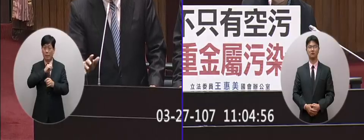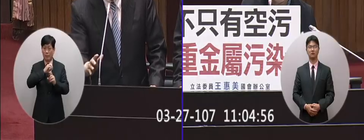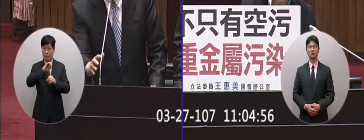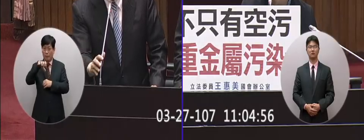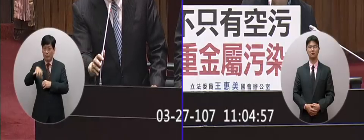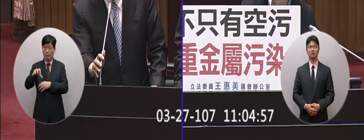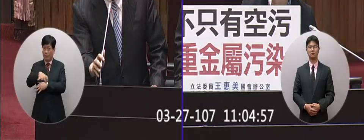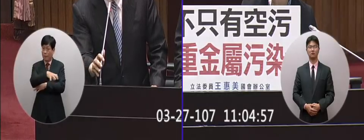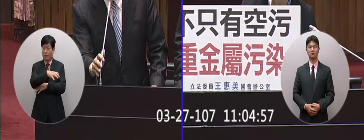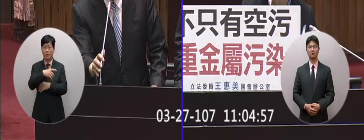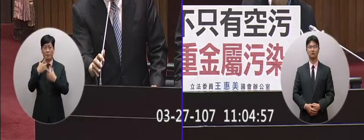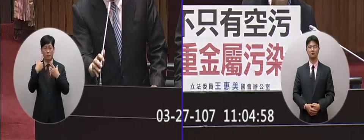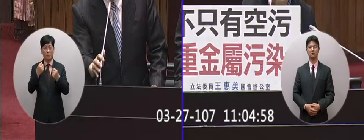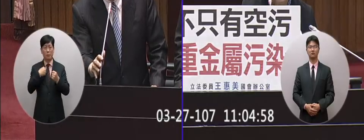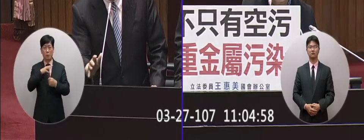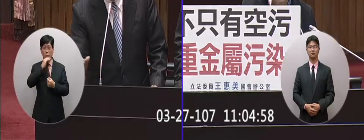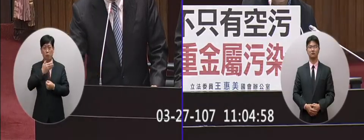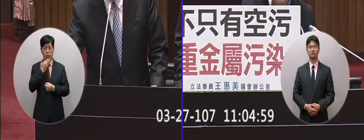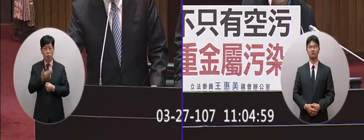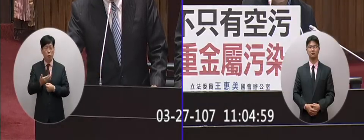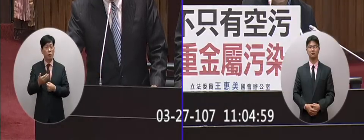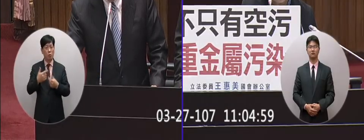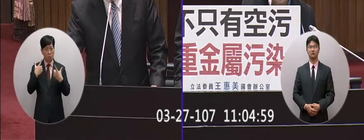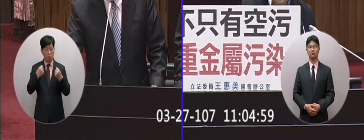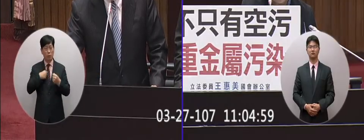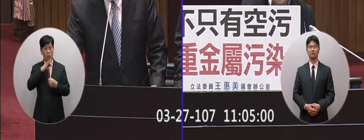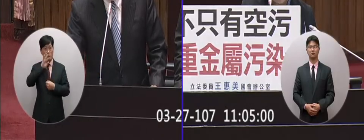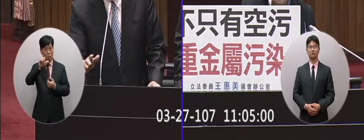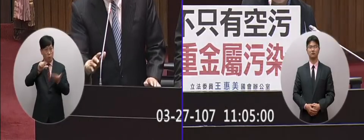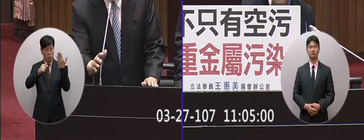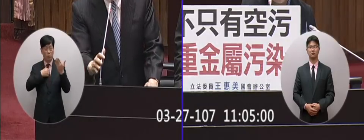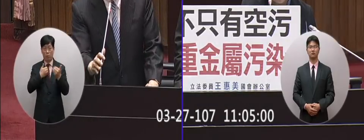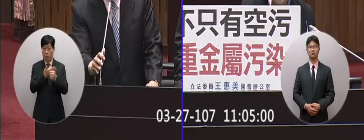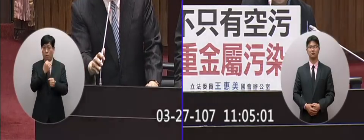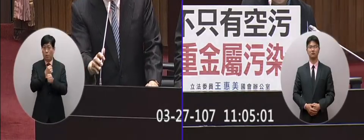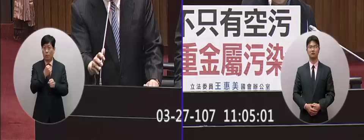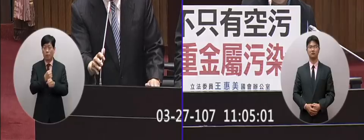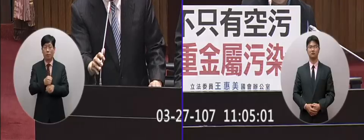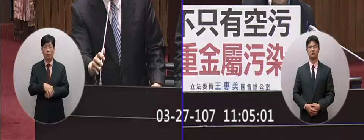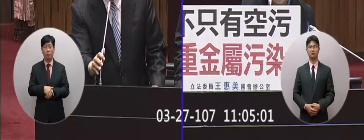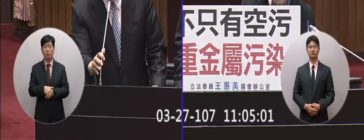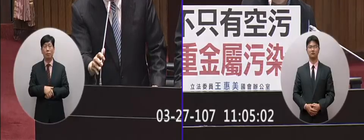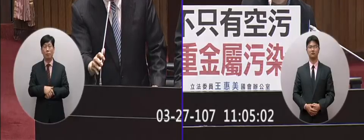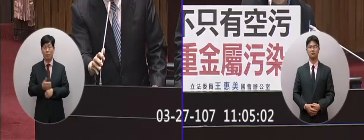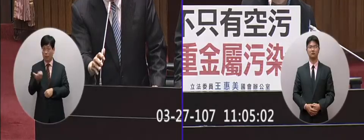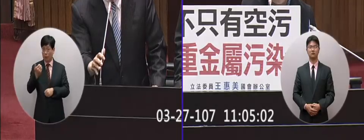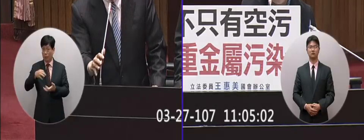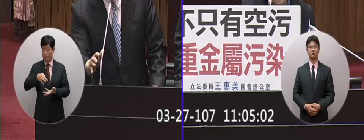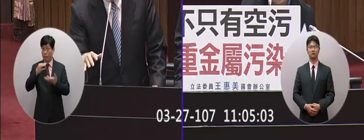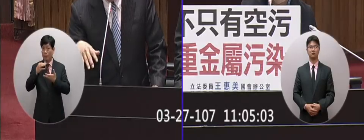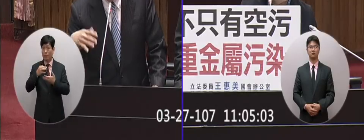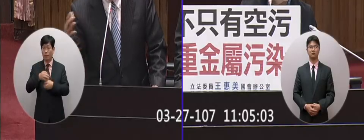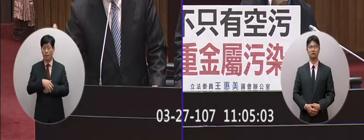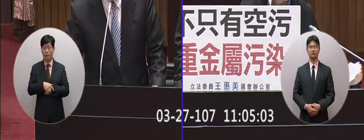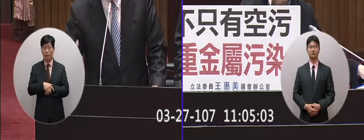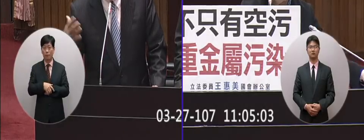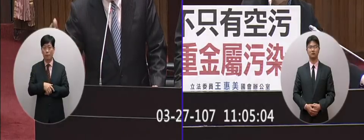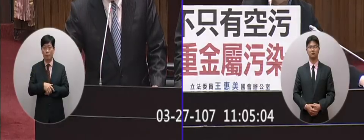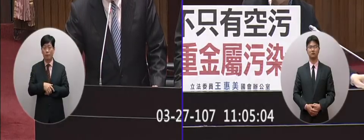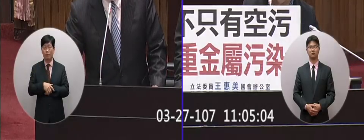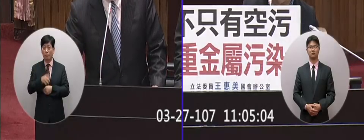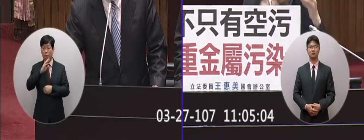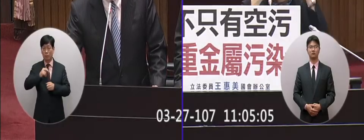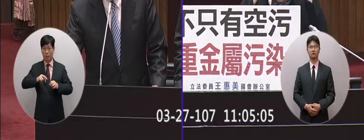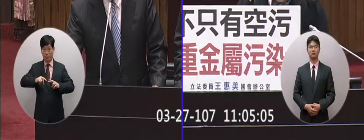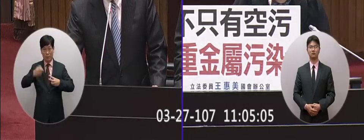些这个中高年龄必须要提供就业的。那在这个部分，我们除了你刚刚提的那些这